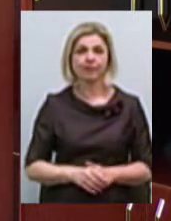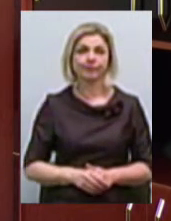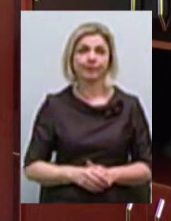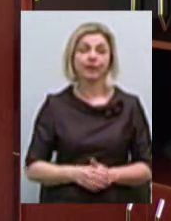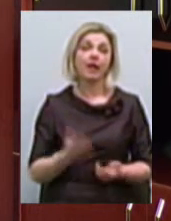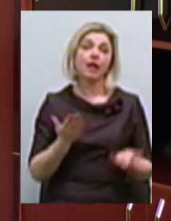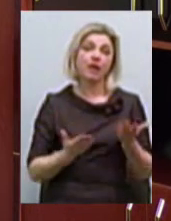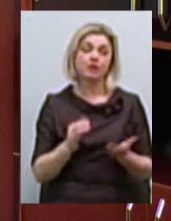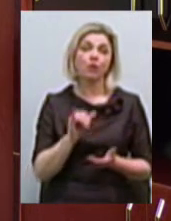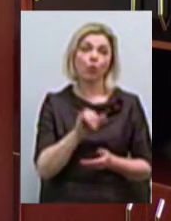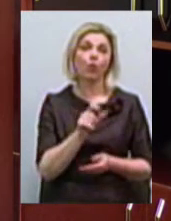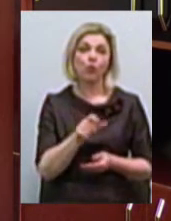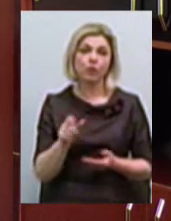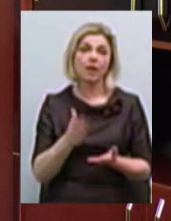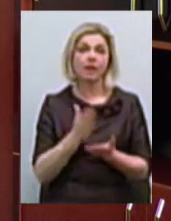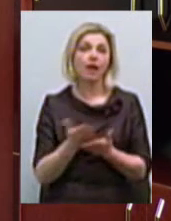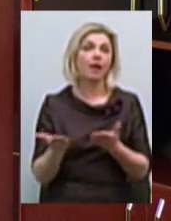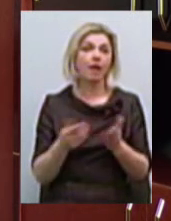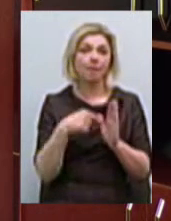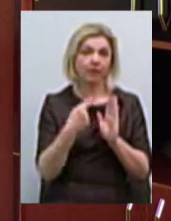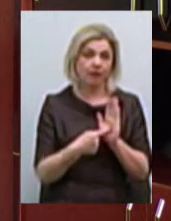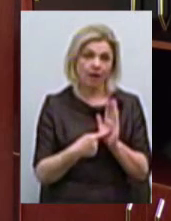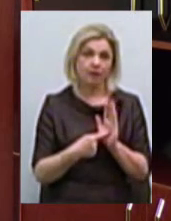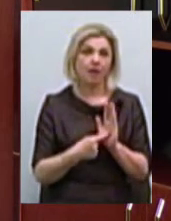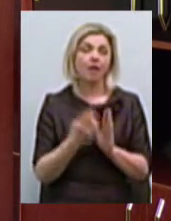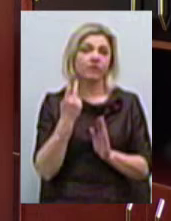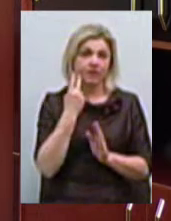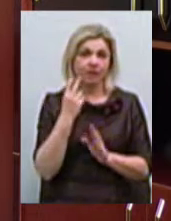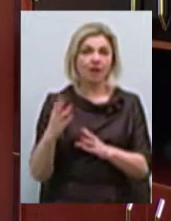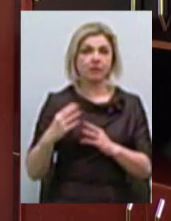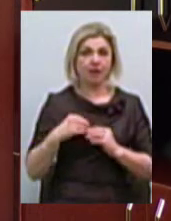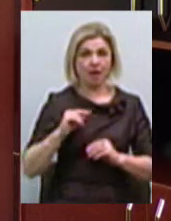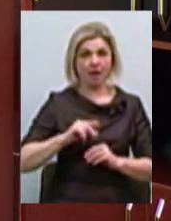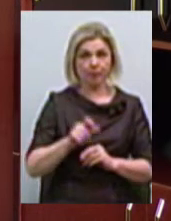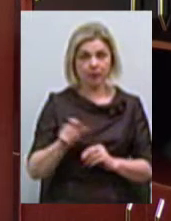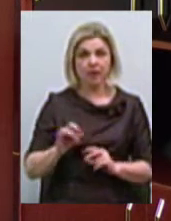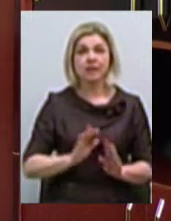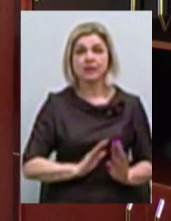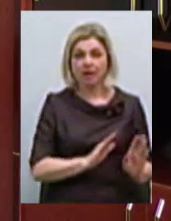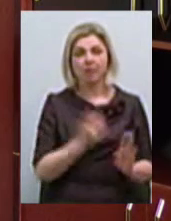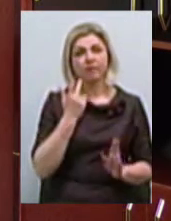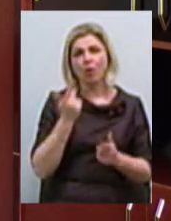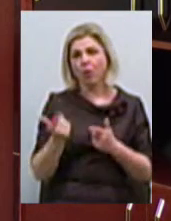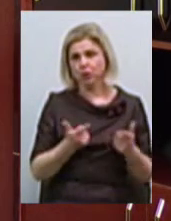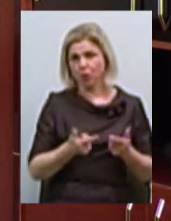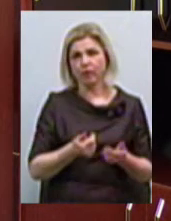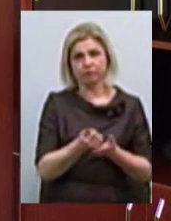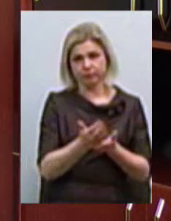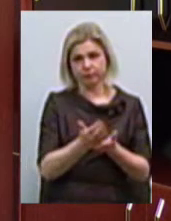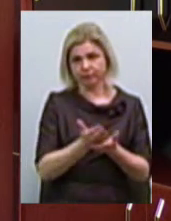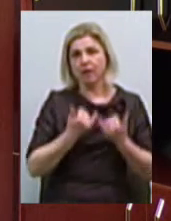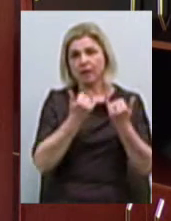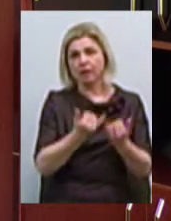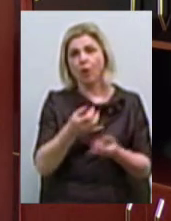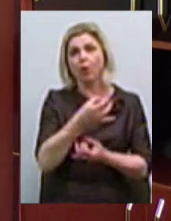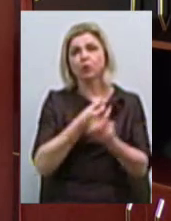ще якщо у людей є якісь питання, ми завжди з нашими працівниками, з заступниками готові надати консультацію по заповненню, ну,